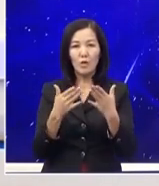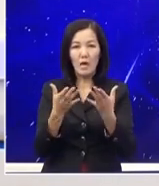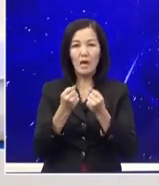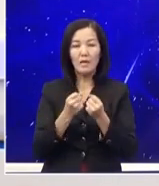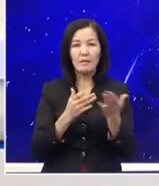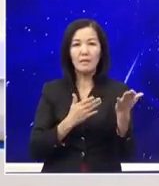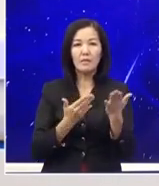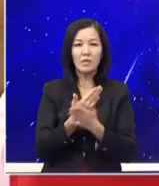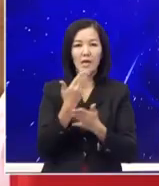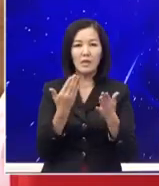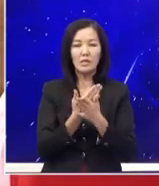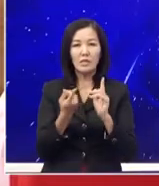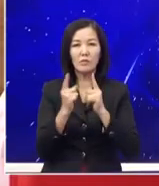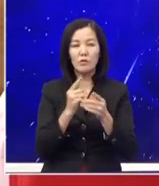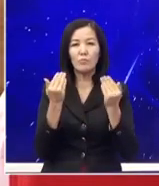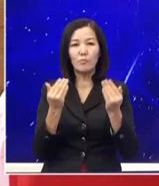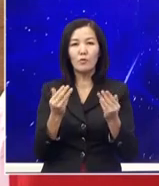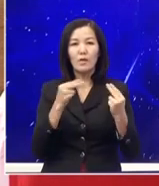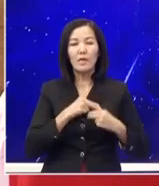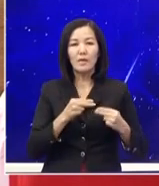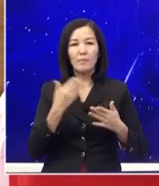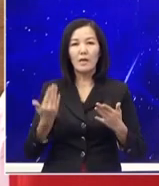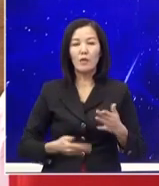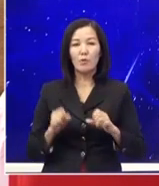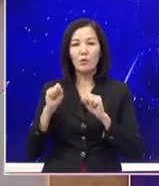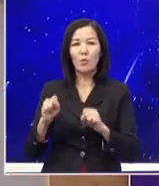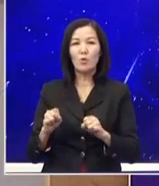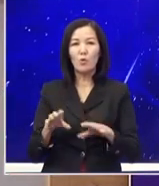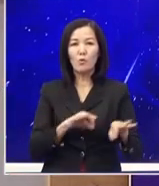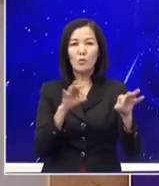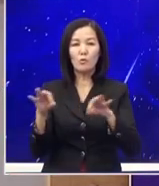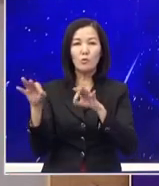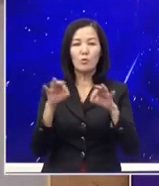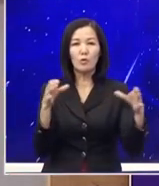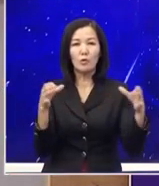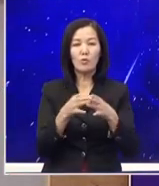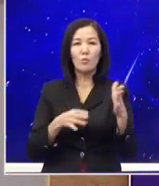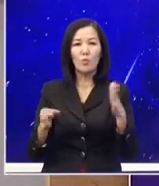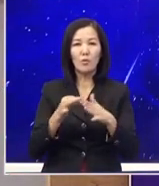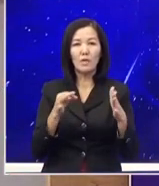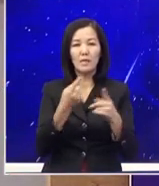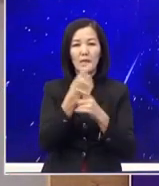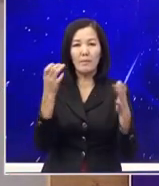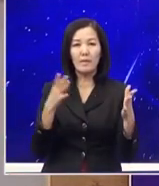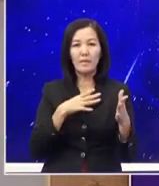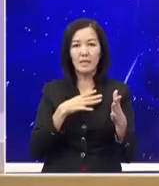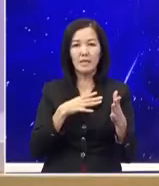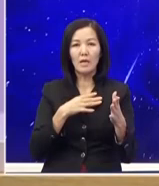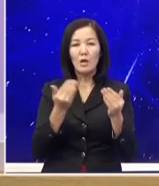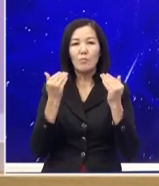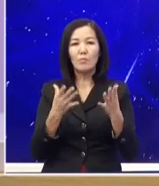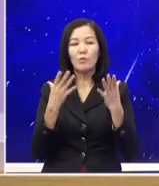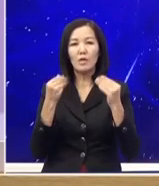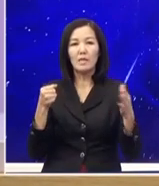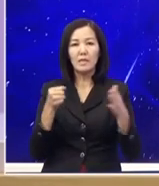Саладағы жаңашылдықтар мен өзгерістер жайлы бүгін Еңбек әлеуметтік қорғау және көші-қон комитетінің облыстық өкілдері хабардар етті.